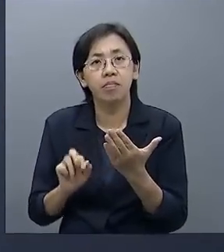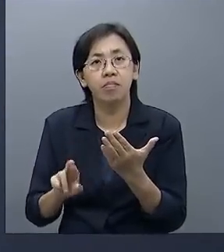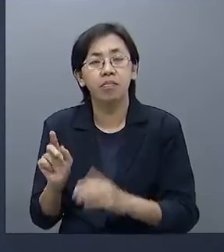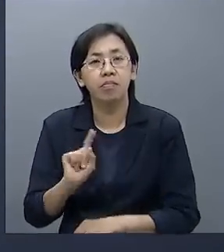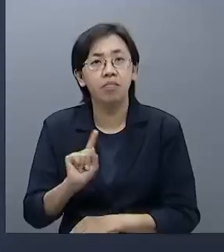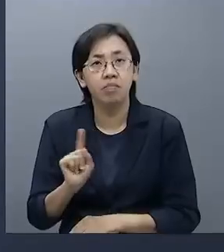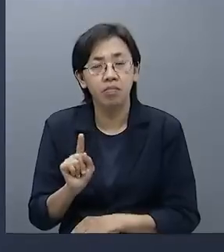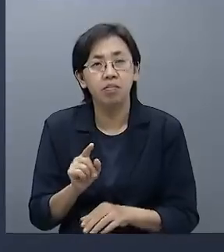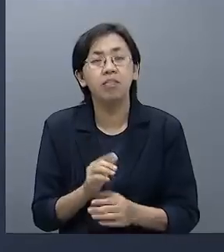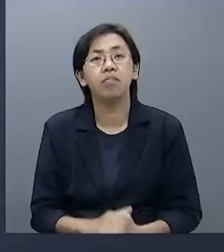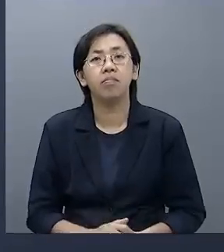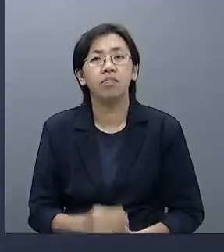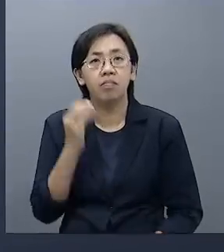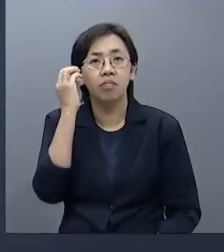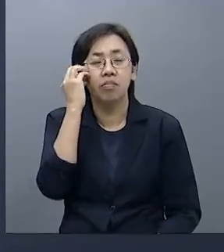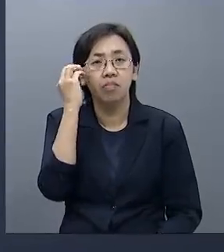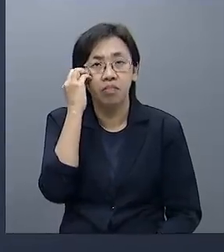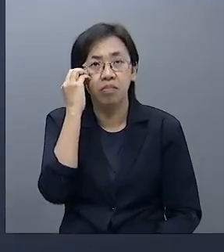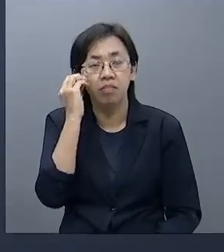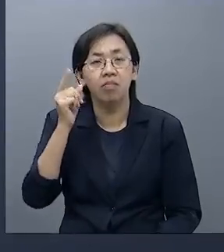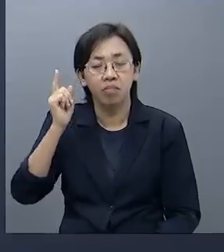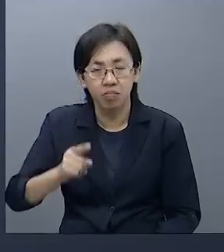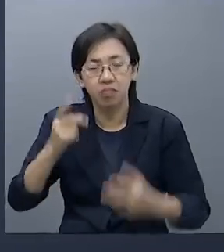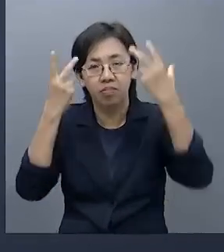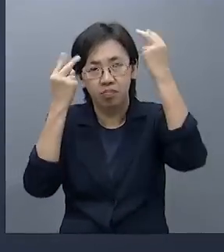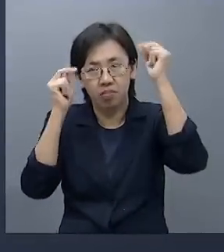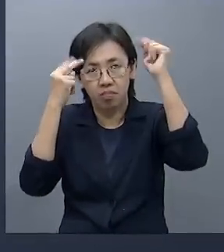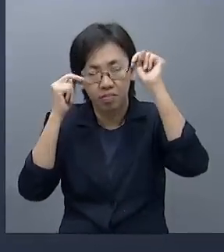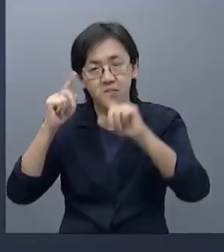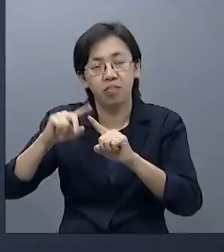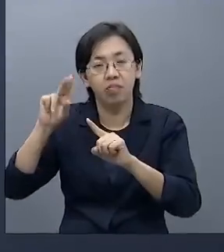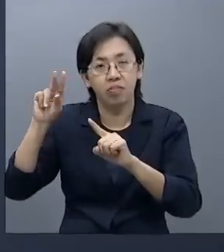ำยังไงก็แล้วแต่พิธาลิ้มเจริญรัตน์ต้องได้เป็นนายกรัฐมนตรีคนที่30ค่ะ